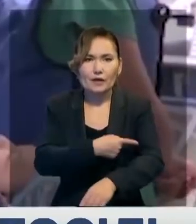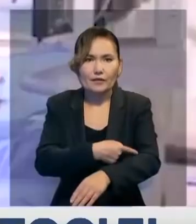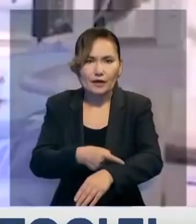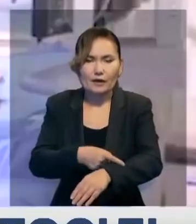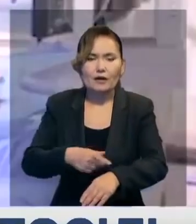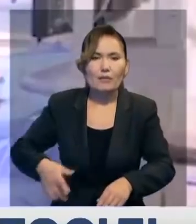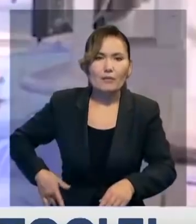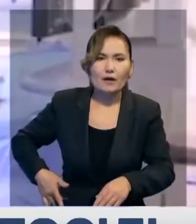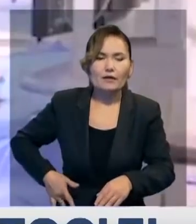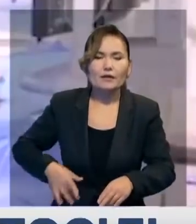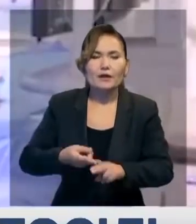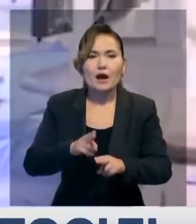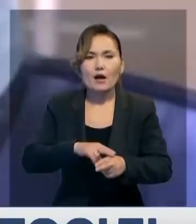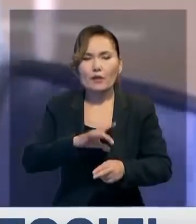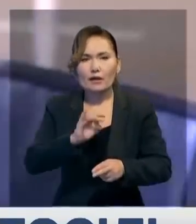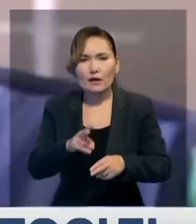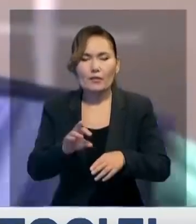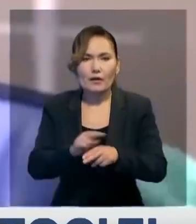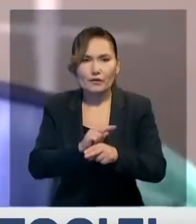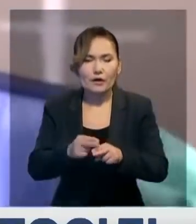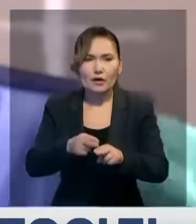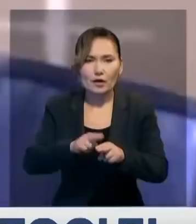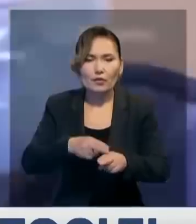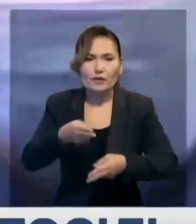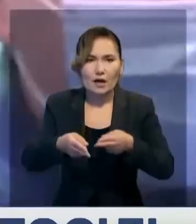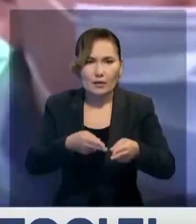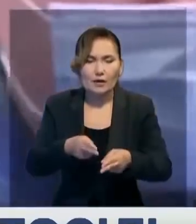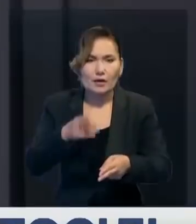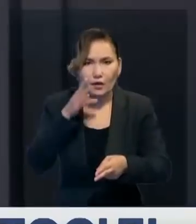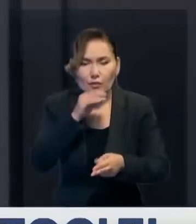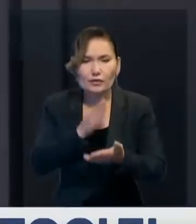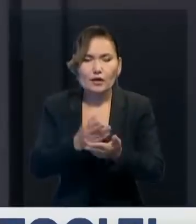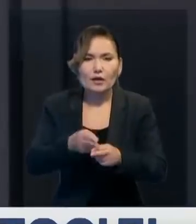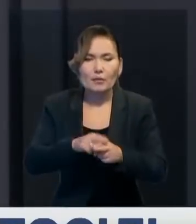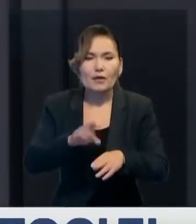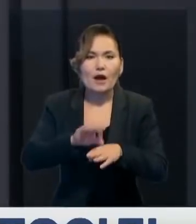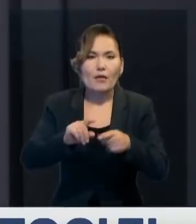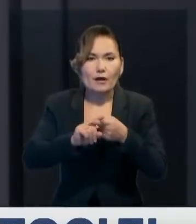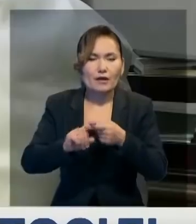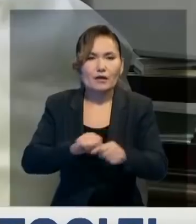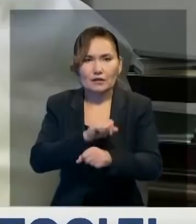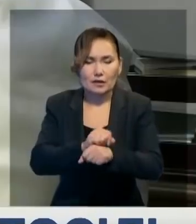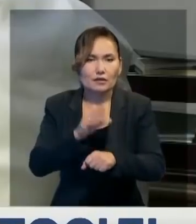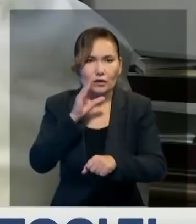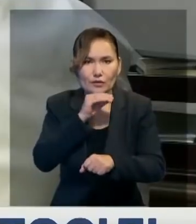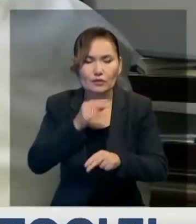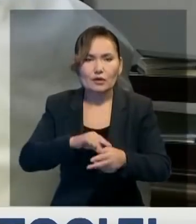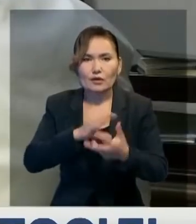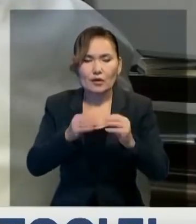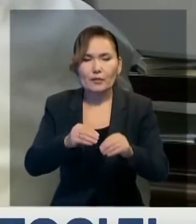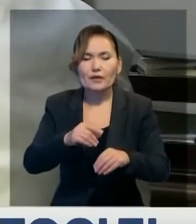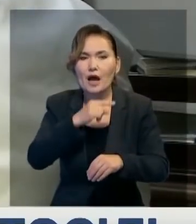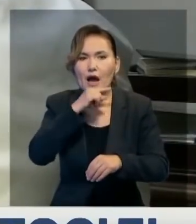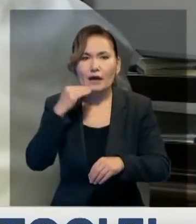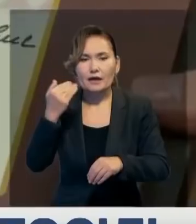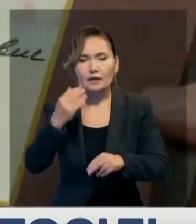бауыр ісігіне қанмен баратын элементтерді азайту арқылы наркозсыз жасалады. Соның нәтижесінде аурудың асқынуына жол бермейді. Мадияр Өмірбаев Ресейдегі